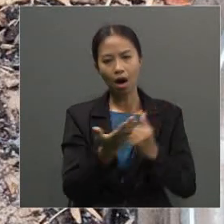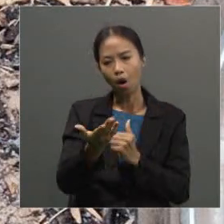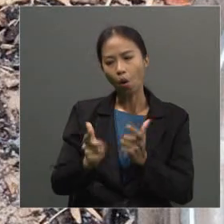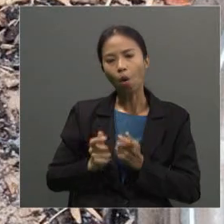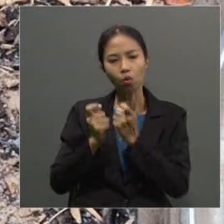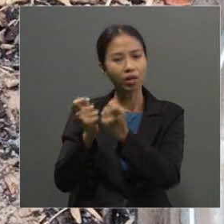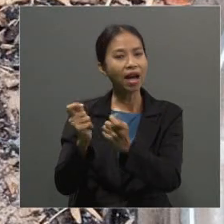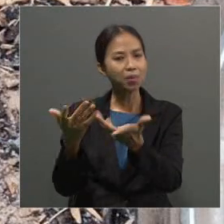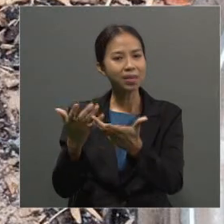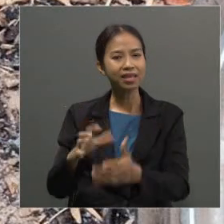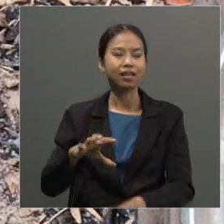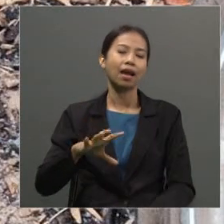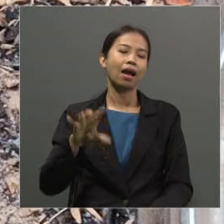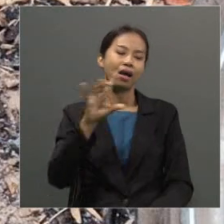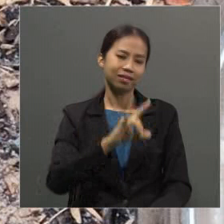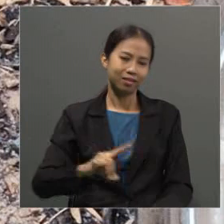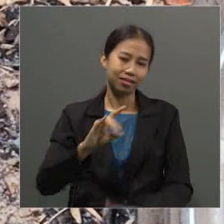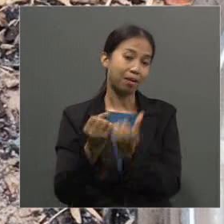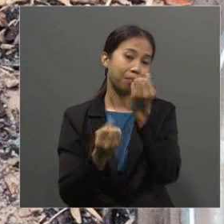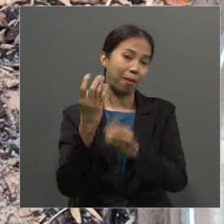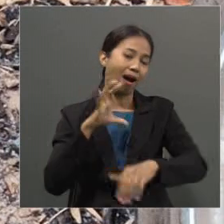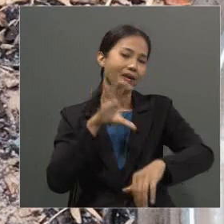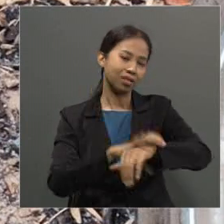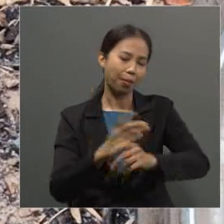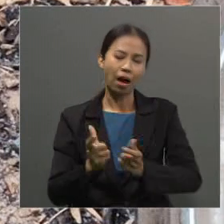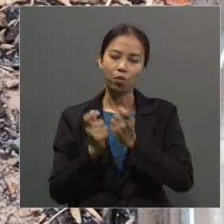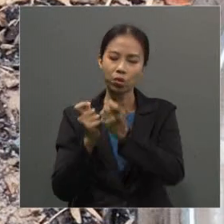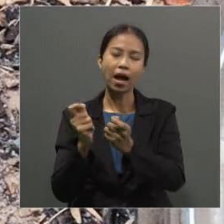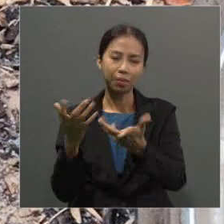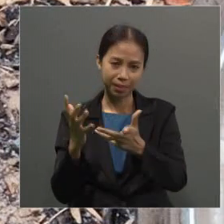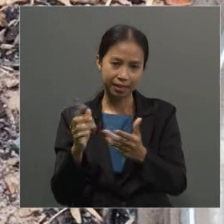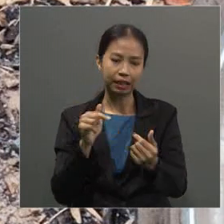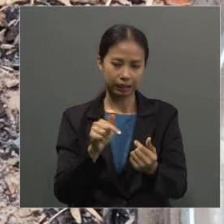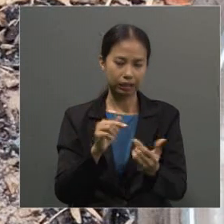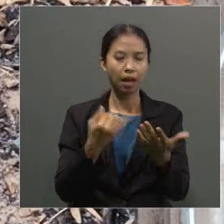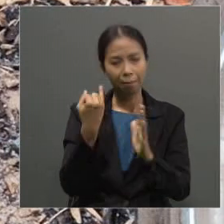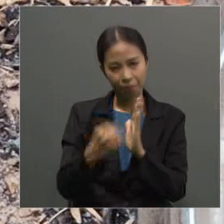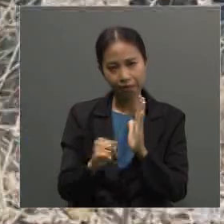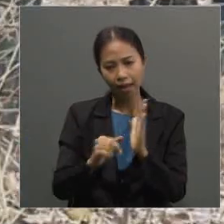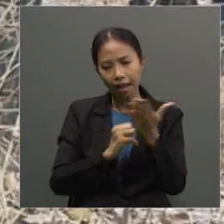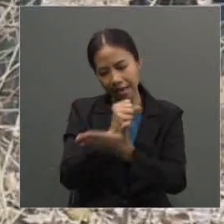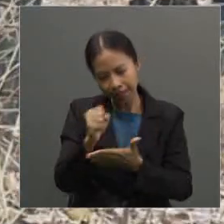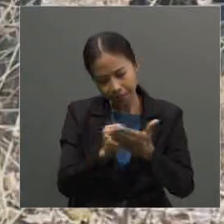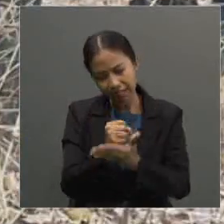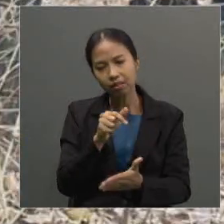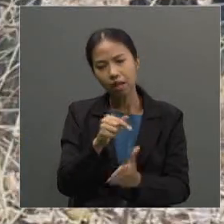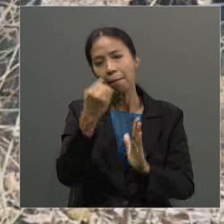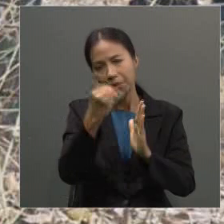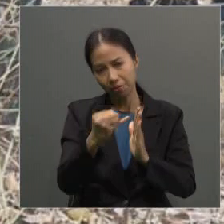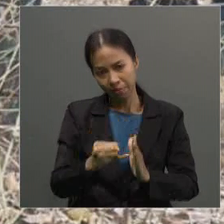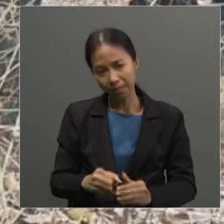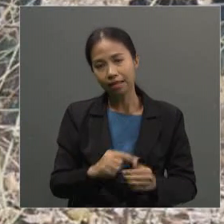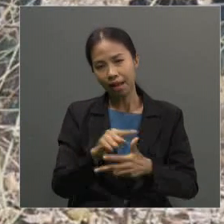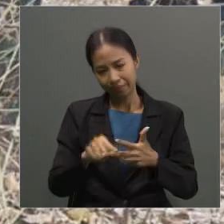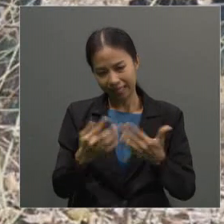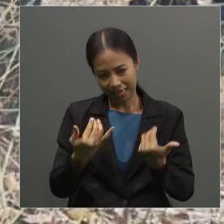สัตว์ในเขตรักษาพันธุ์สัตว์ป่าโดยไม่ได้รับอนุญาตครับมียาสติดไว้ในครอบครองเจ้าหน้าที่จึงรวบรวมหลักฐานและนำผู้ต้องหา